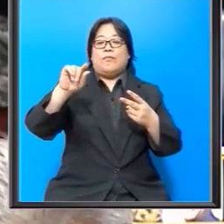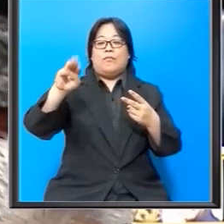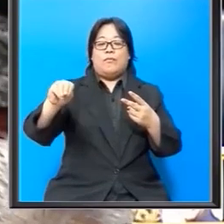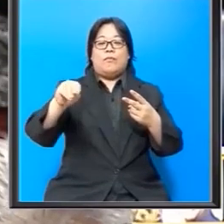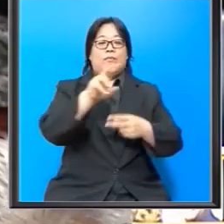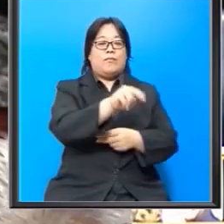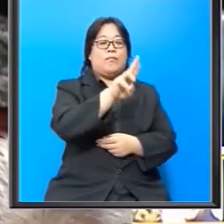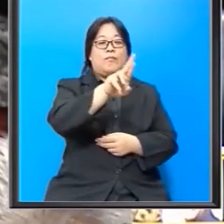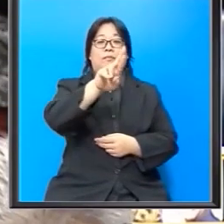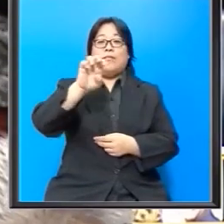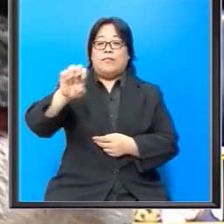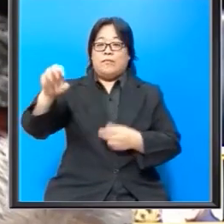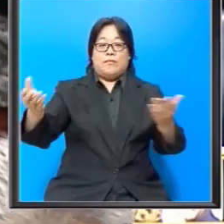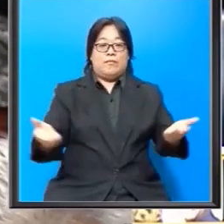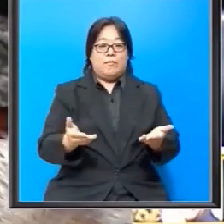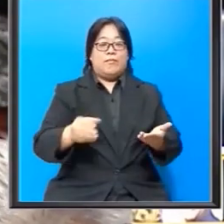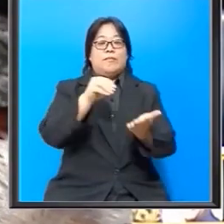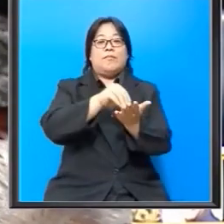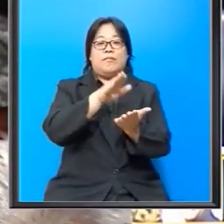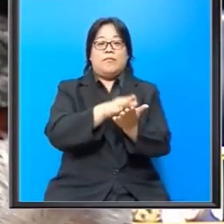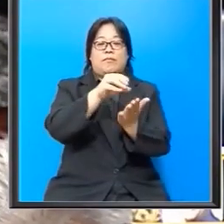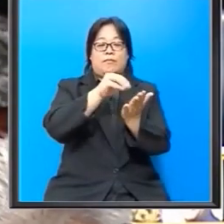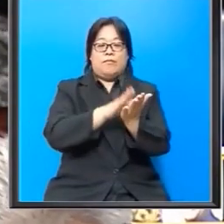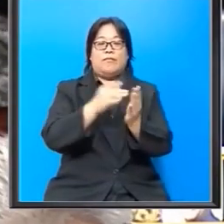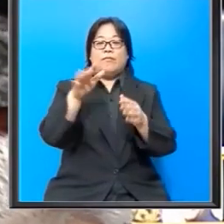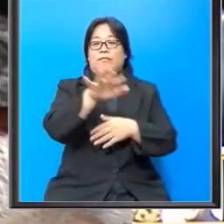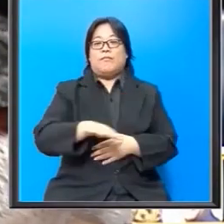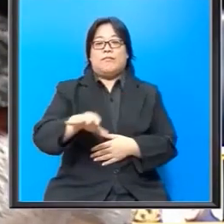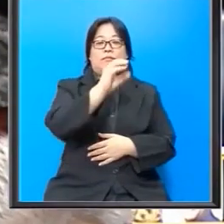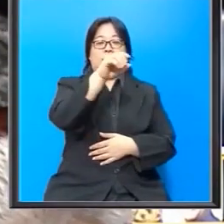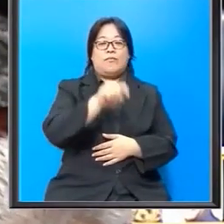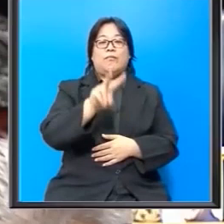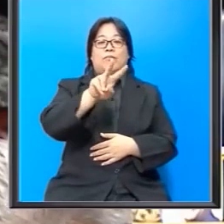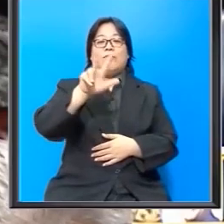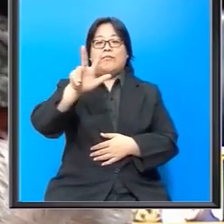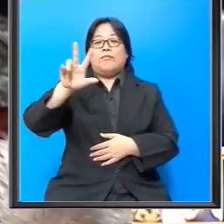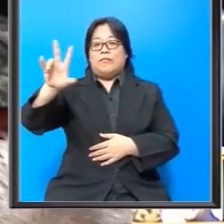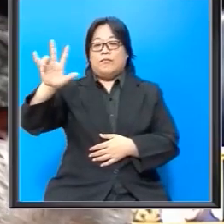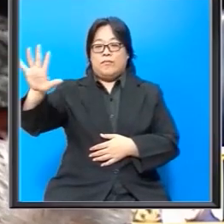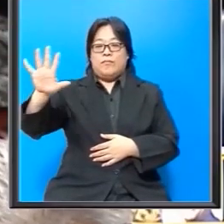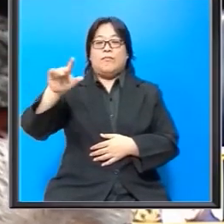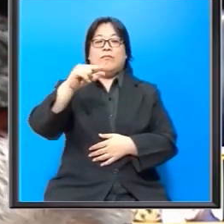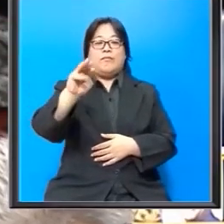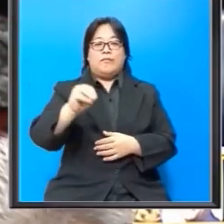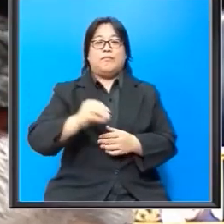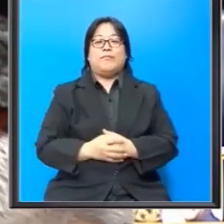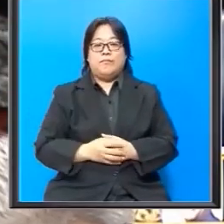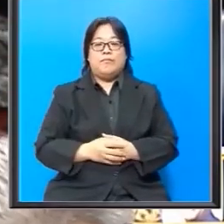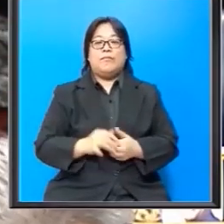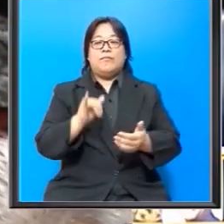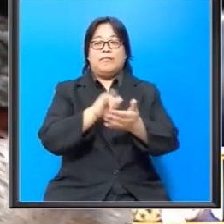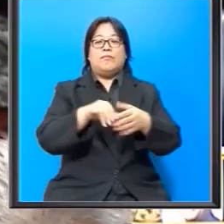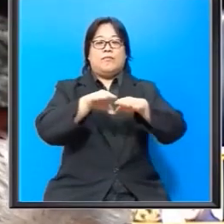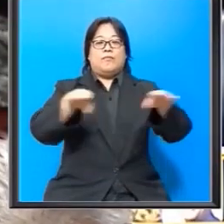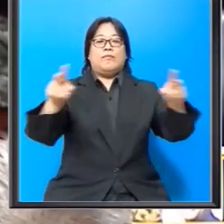Sumba rii ini dicatat pada sekitar kosong 9273 75 Grand yaitu